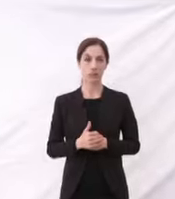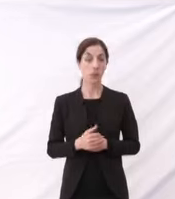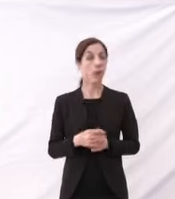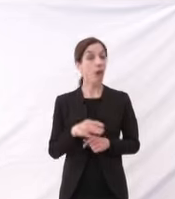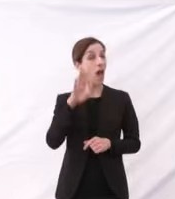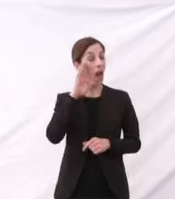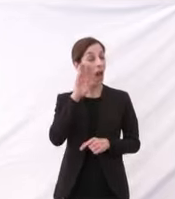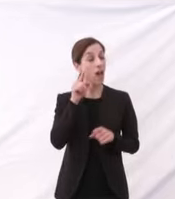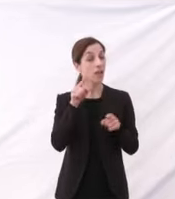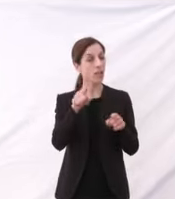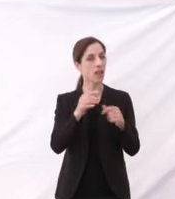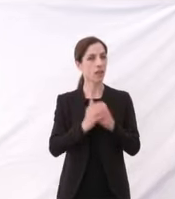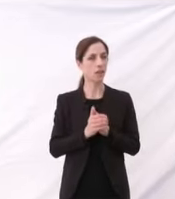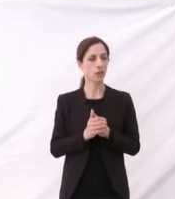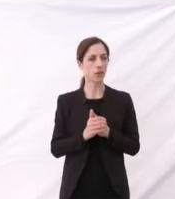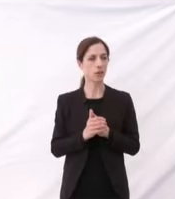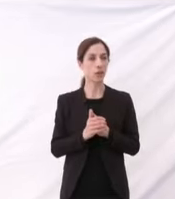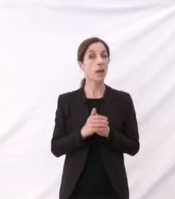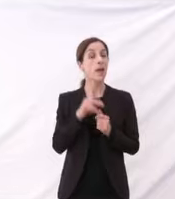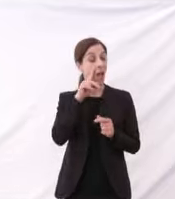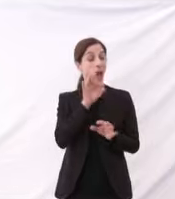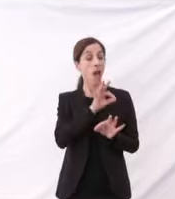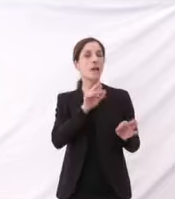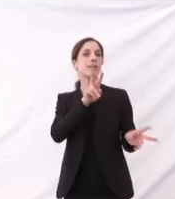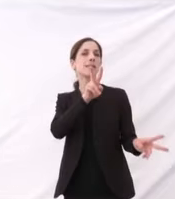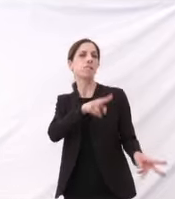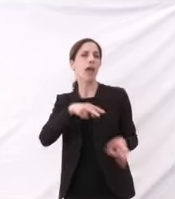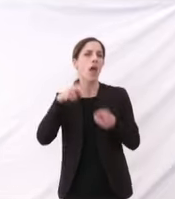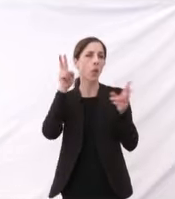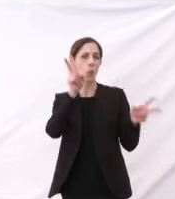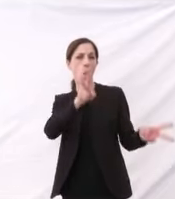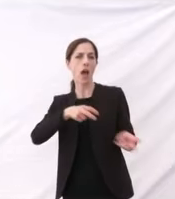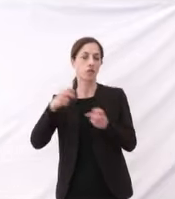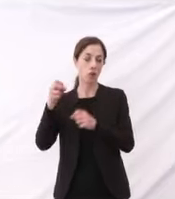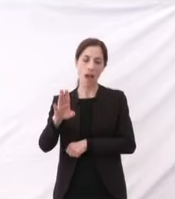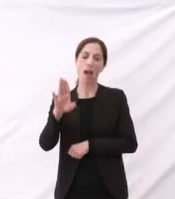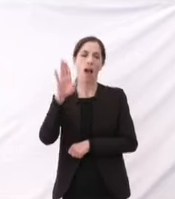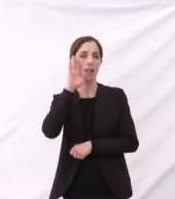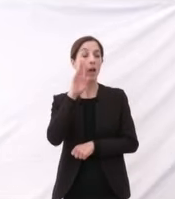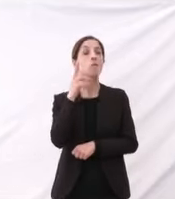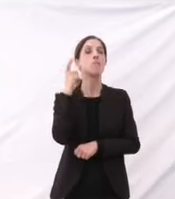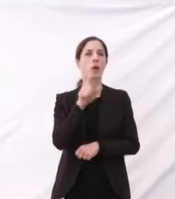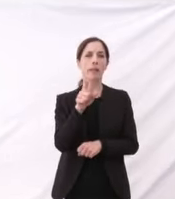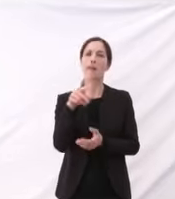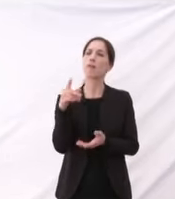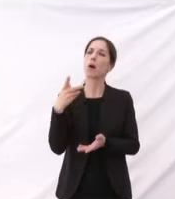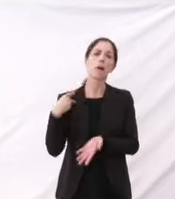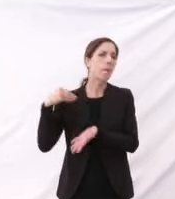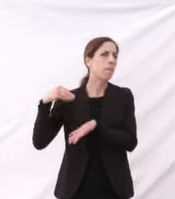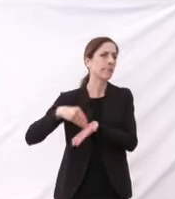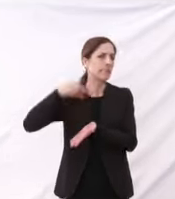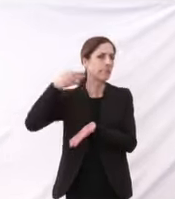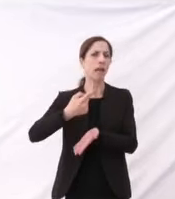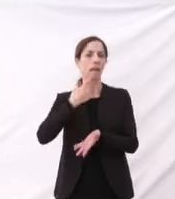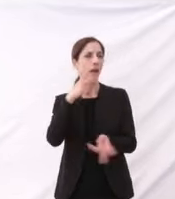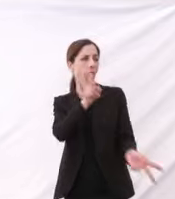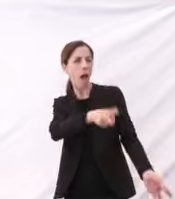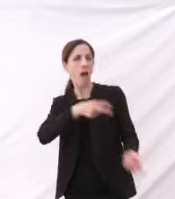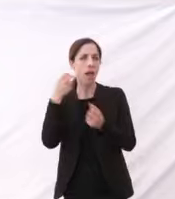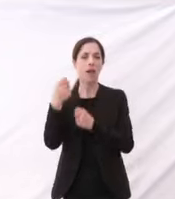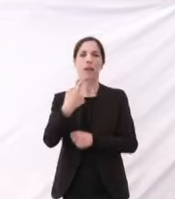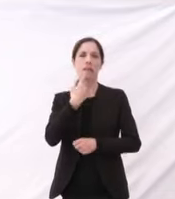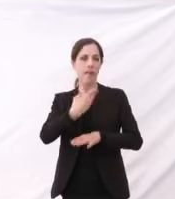Occhio alle speculazioni, perché c'è sempre chi deve speculare. c'è sempre chi deve